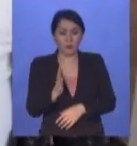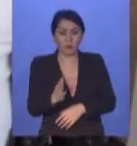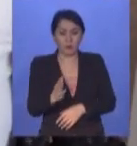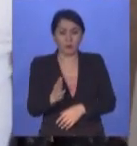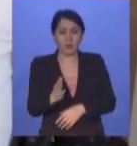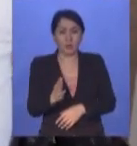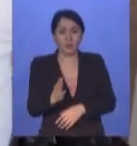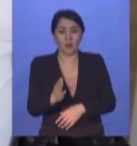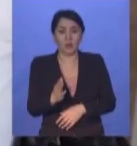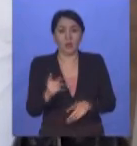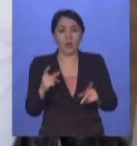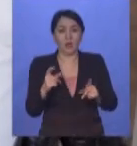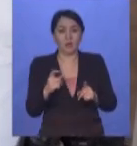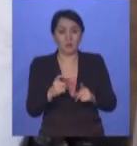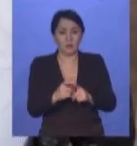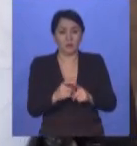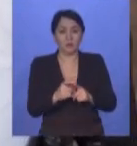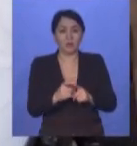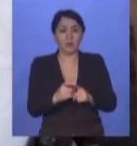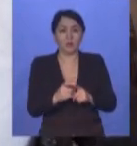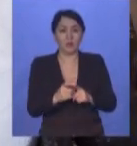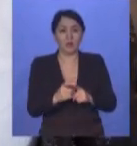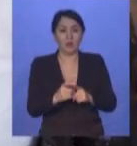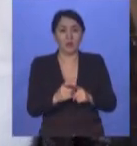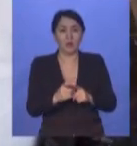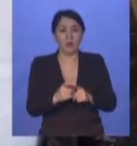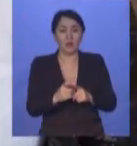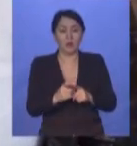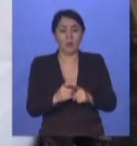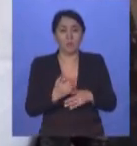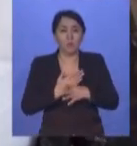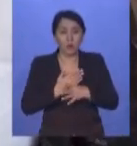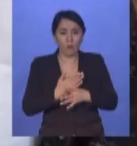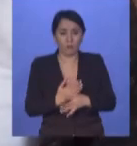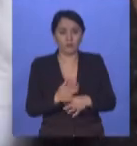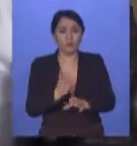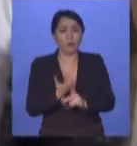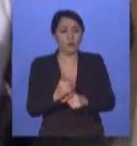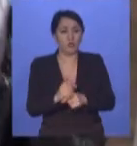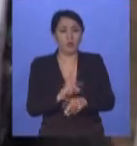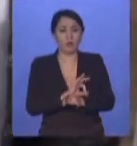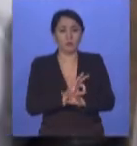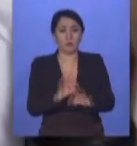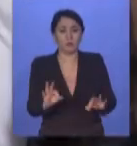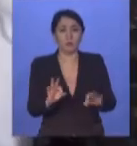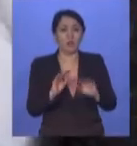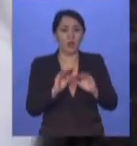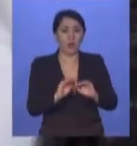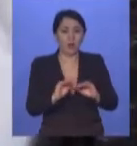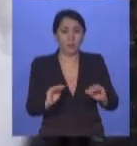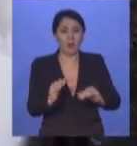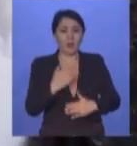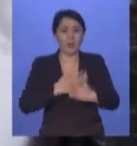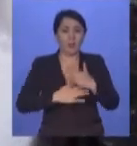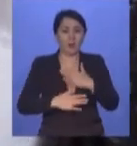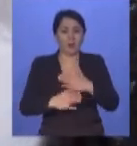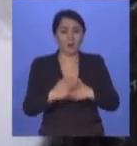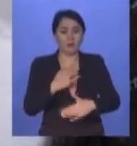айтқан сөздерінде тұрды. Мінекей бәрі жақсы, балалар да қуанып отыр. Мына жақта